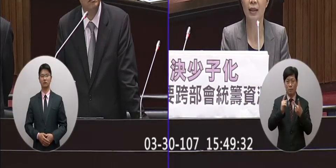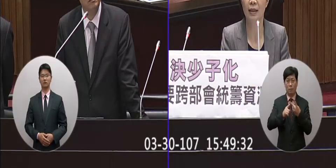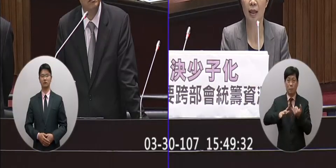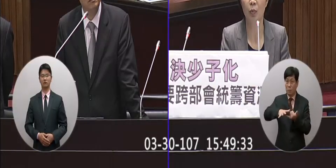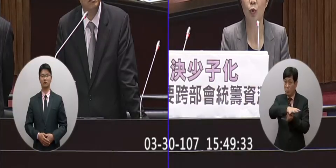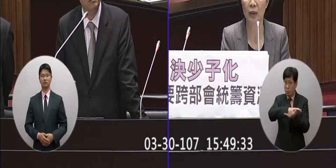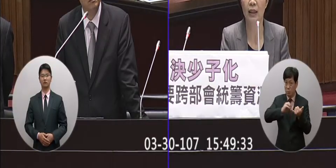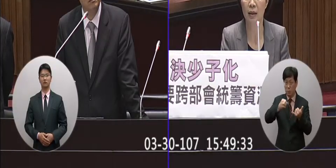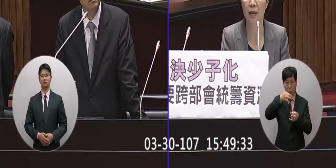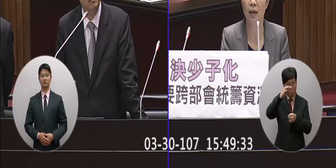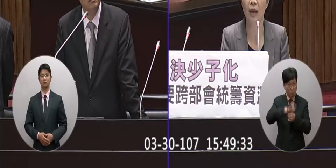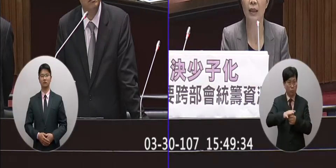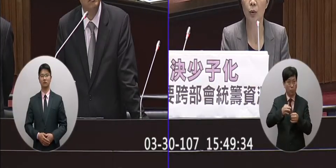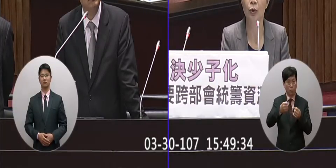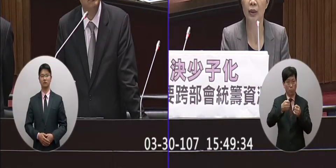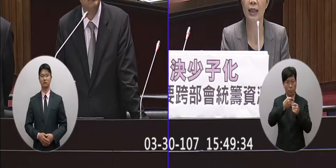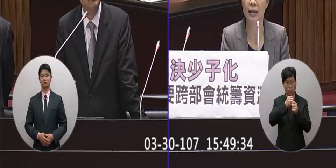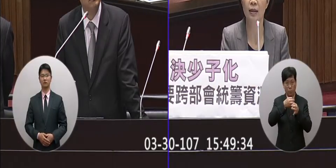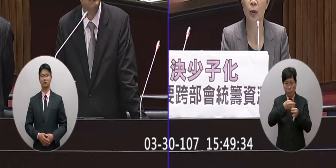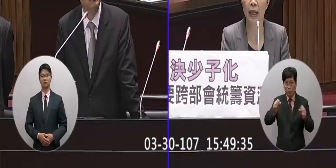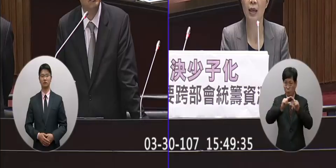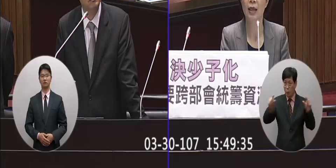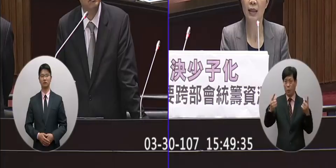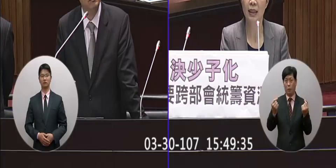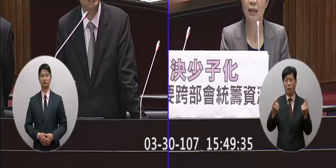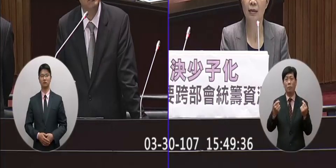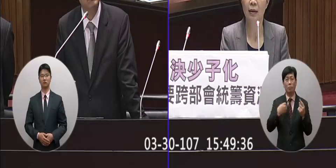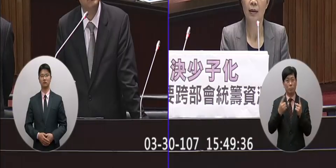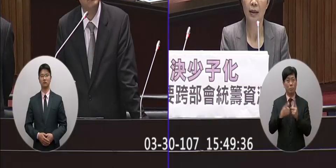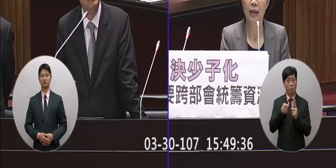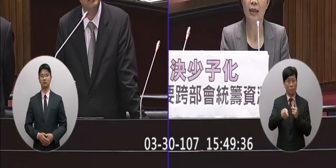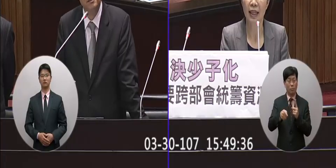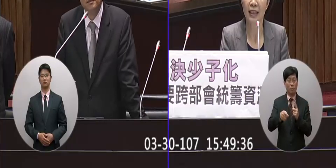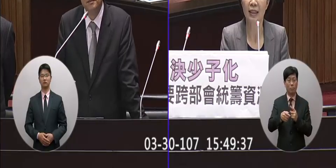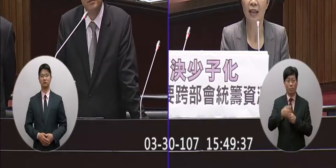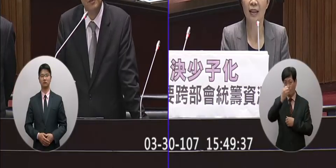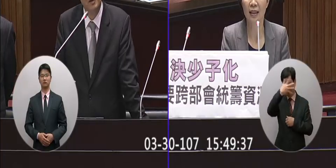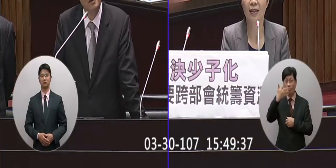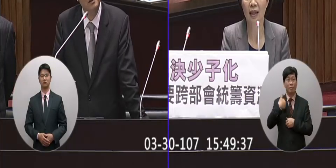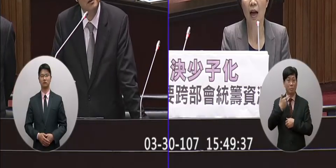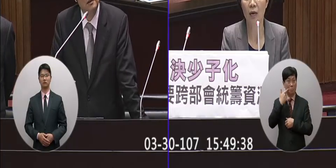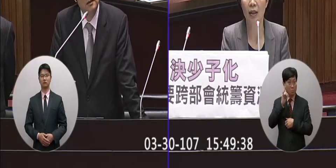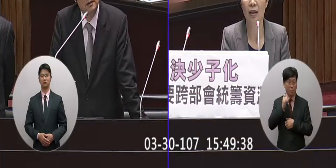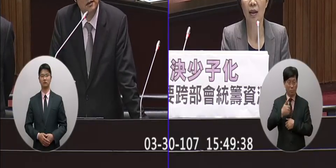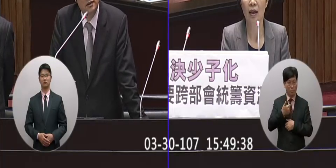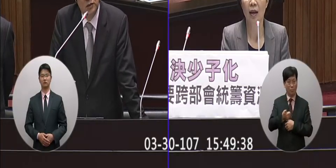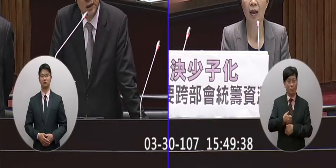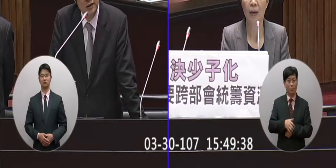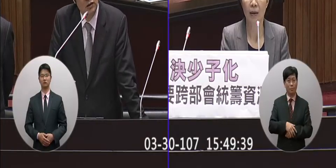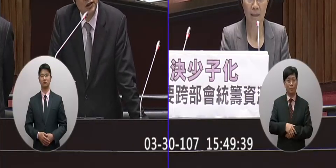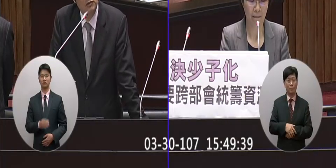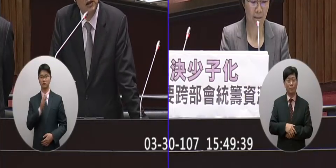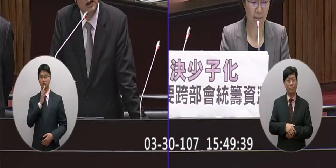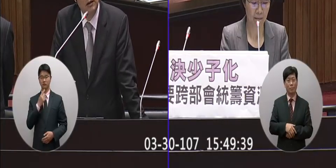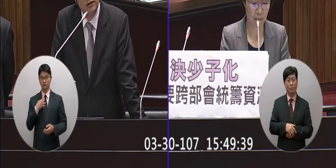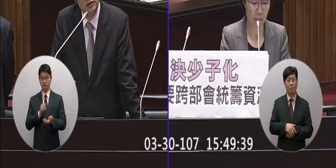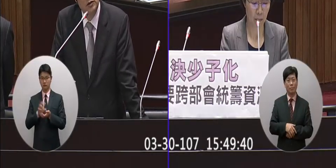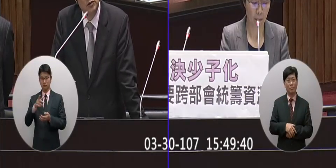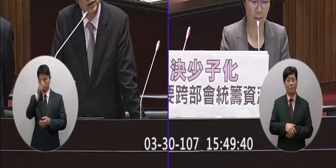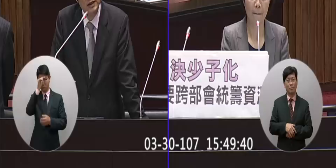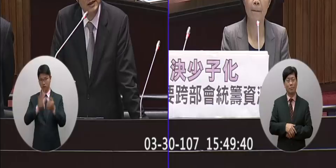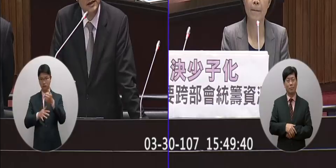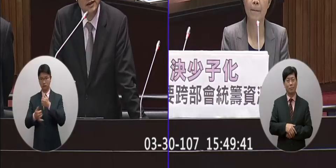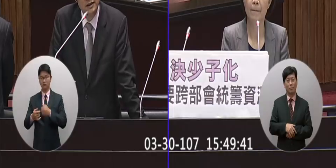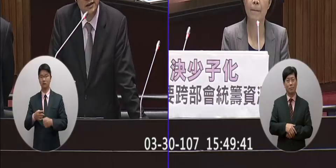全台湾的这个补助是一致的话，其实我觉得这样子对这些这个年轻人其实是好的。 是，我跟黄委员报告，